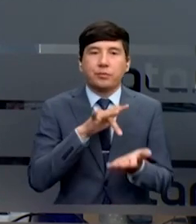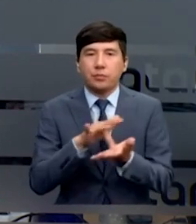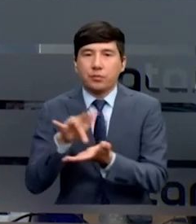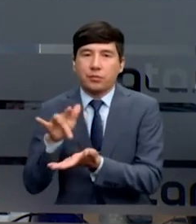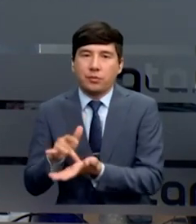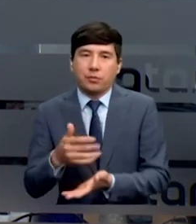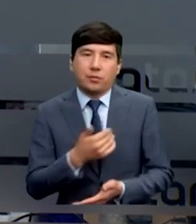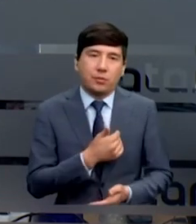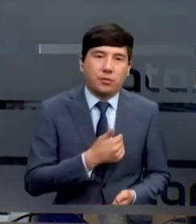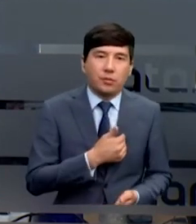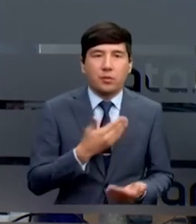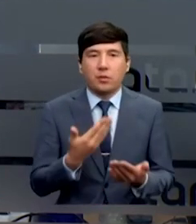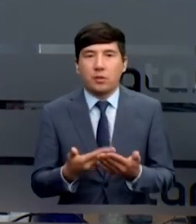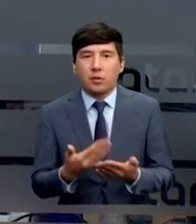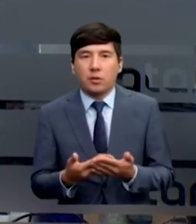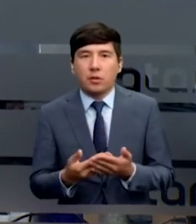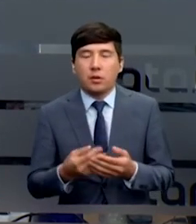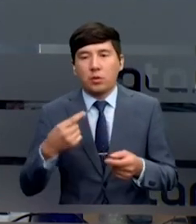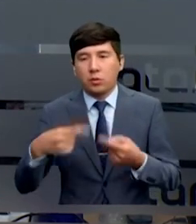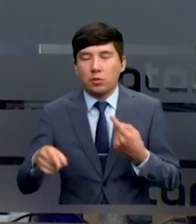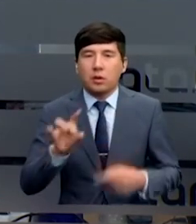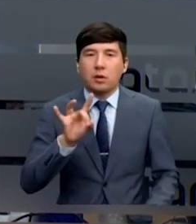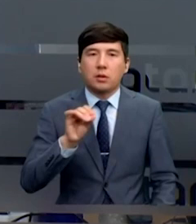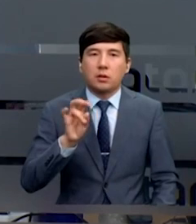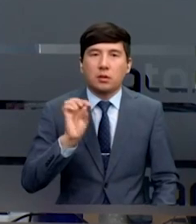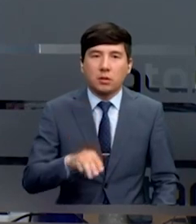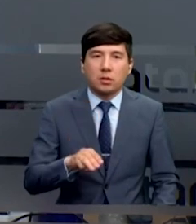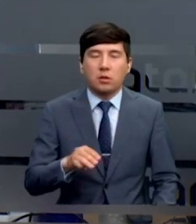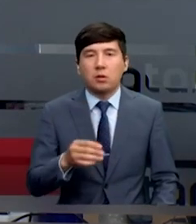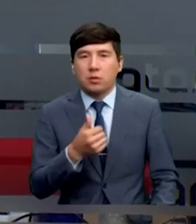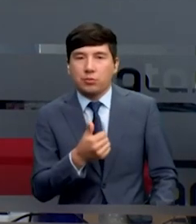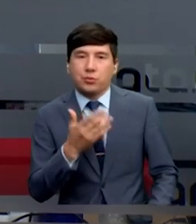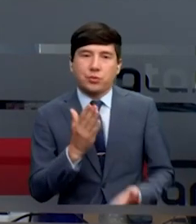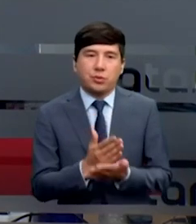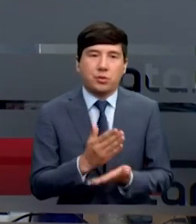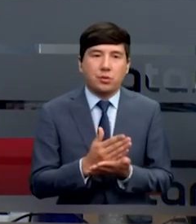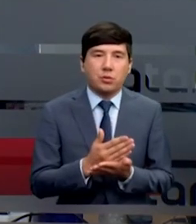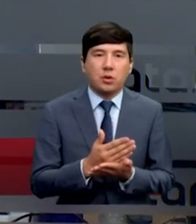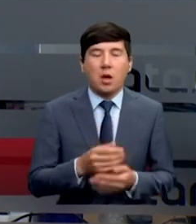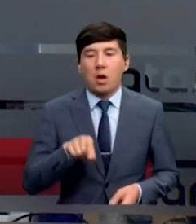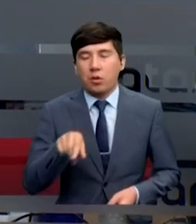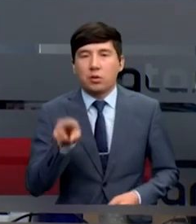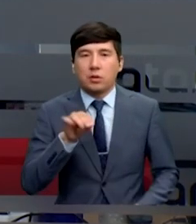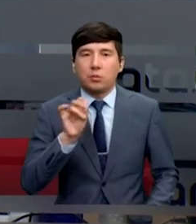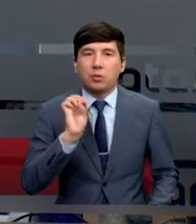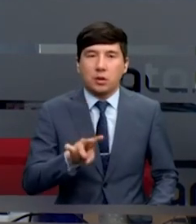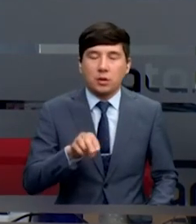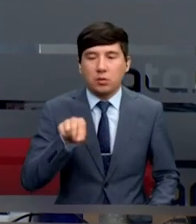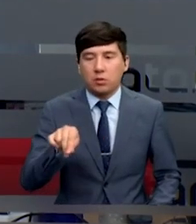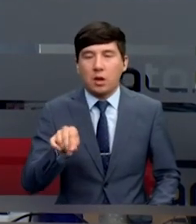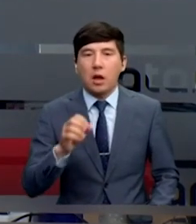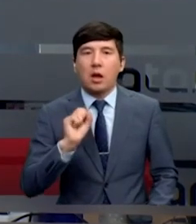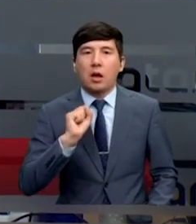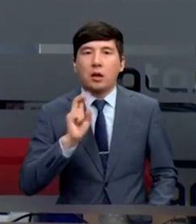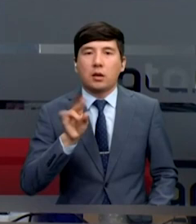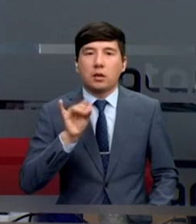Абай өңіріне бармақшы, бірақ өзгелеріне қарағанда оның бір жақсысы бар екен. Халық депутат ретінде емес, оны ақын деп күтіп алатын